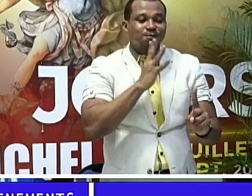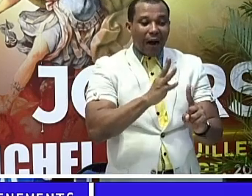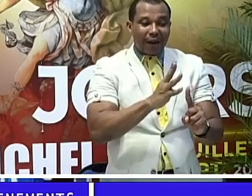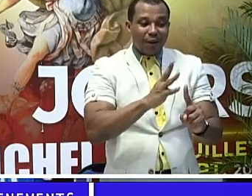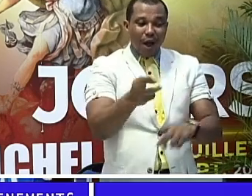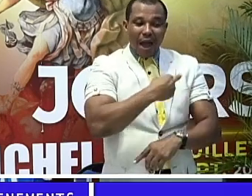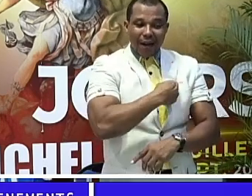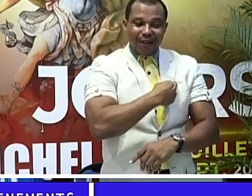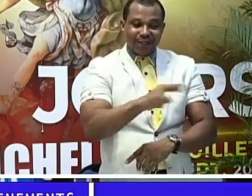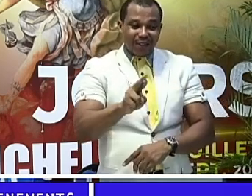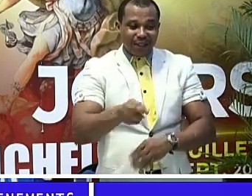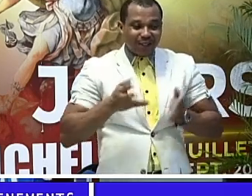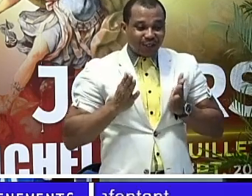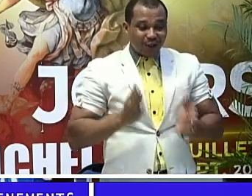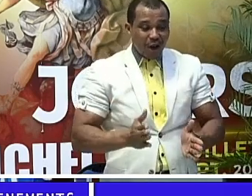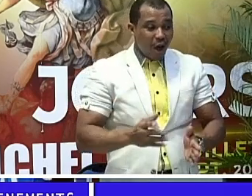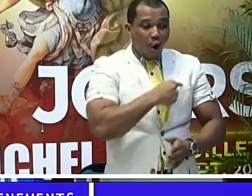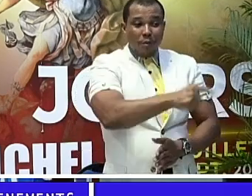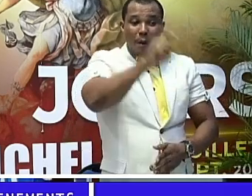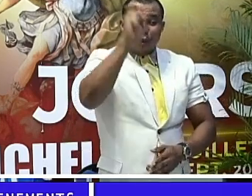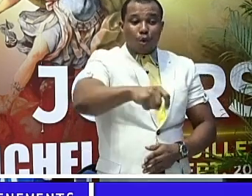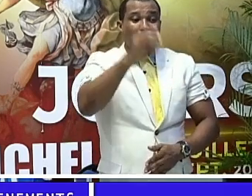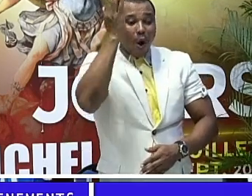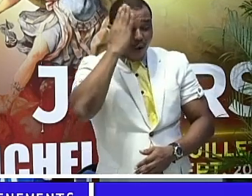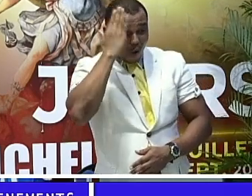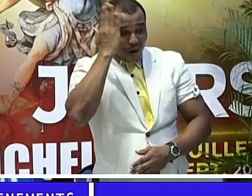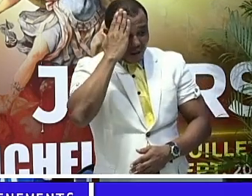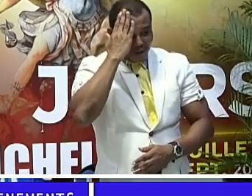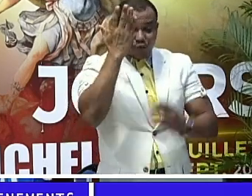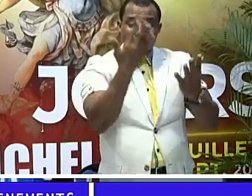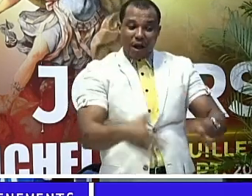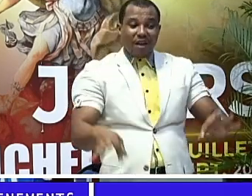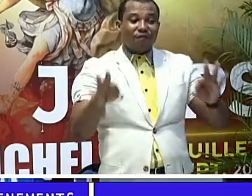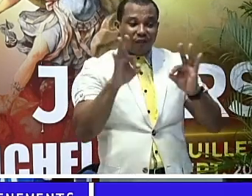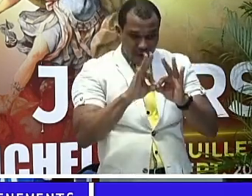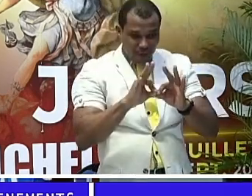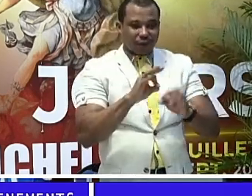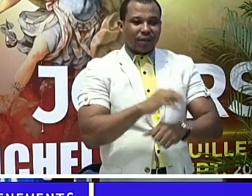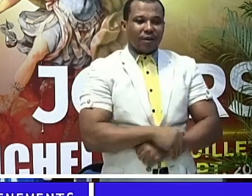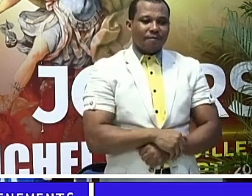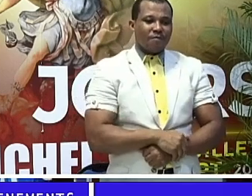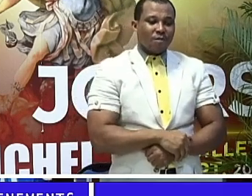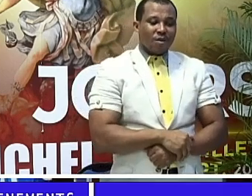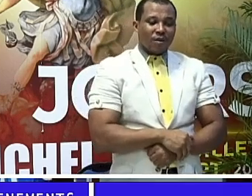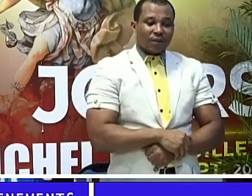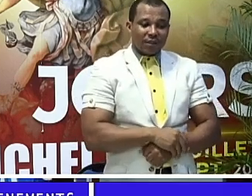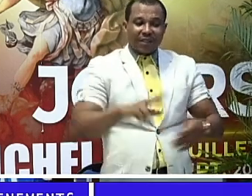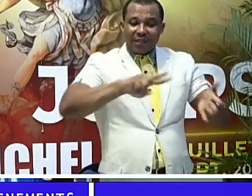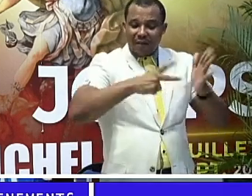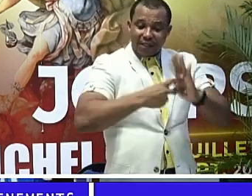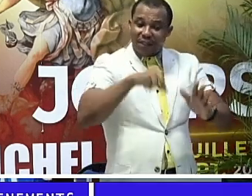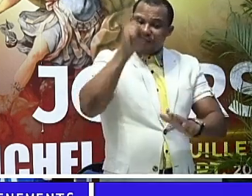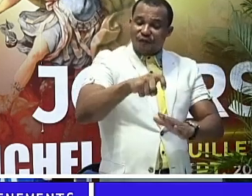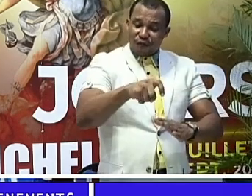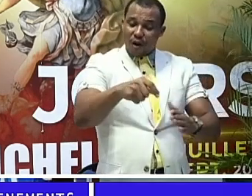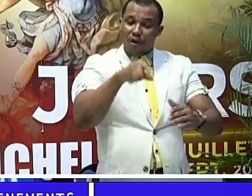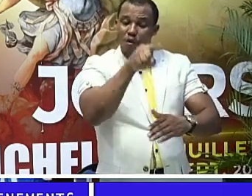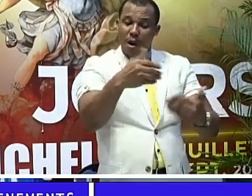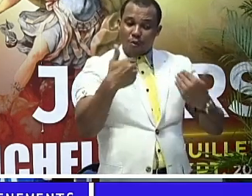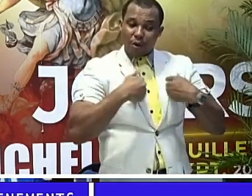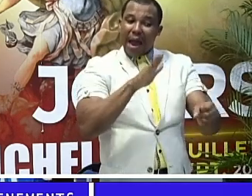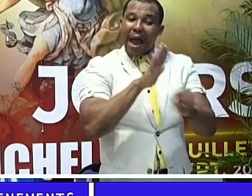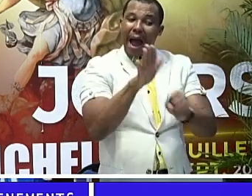faut qu'on ait de qui ça, on parle. Donc, si on a assez d'informations, c'est demander ou